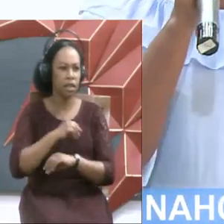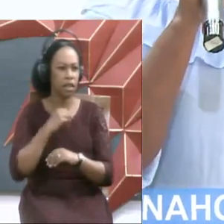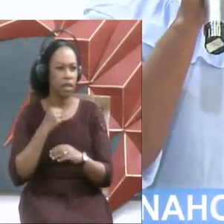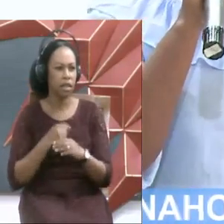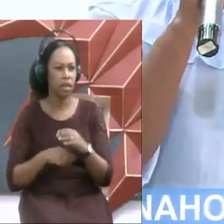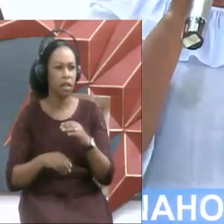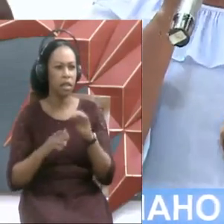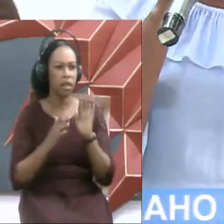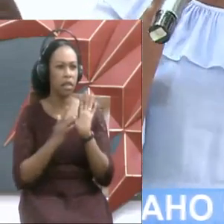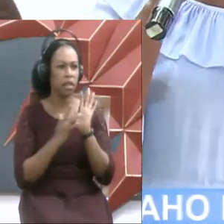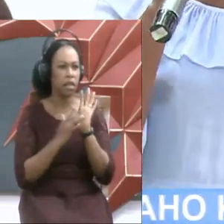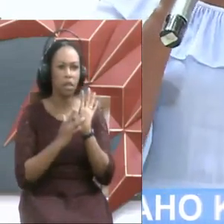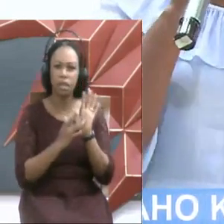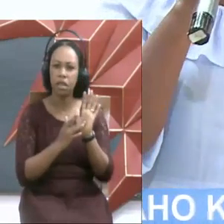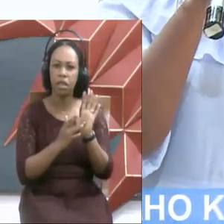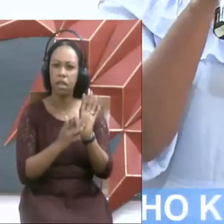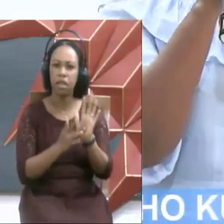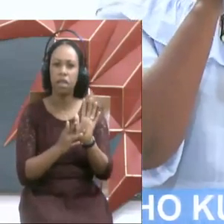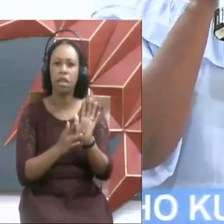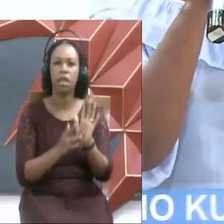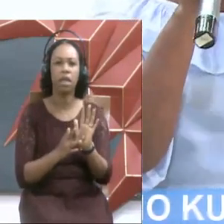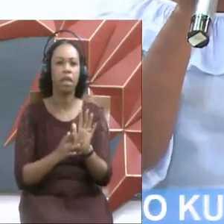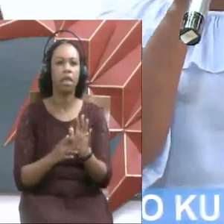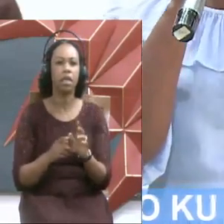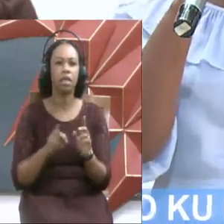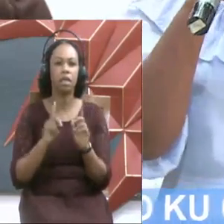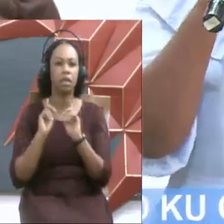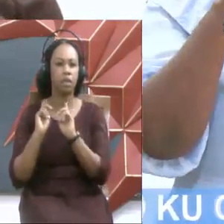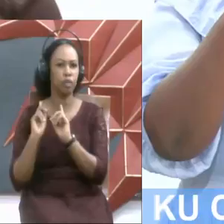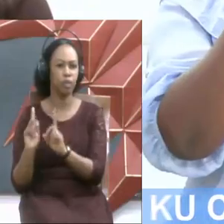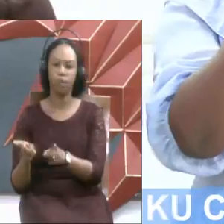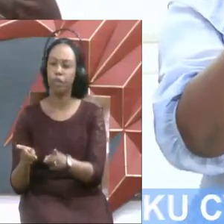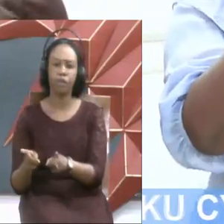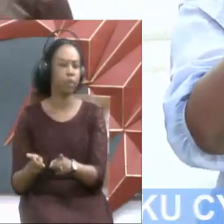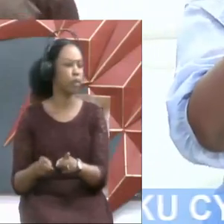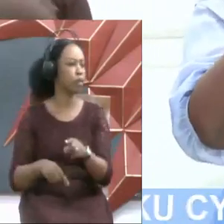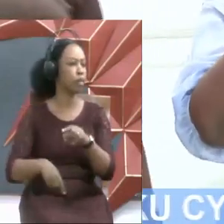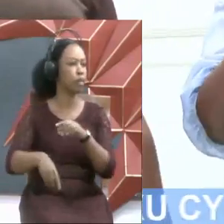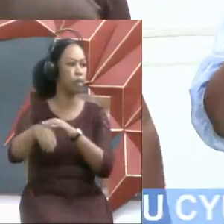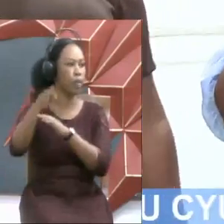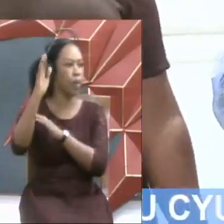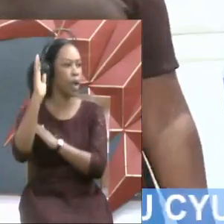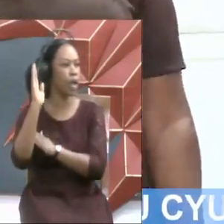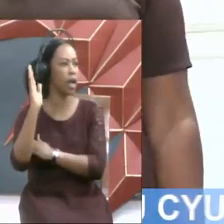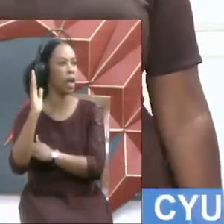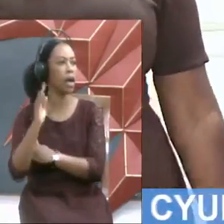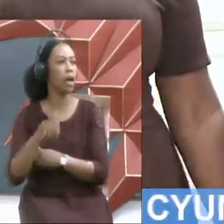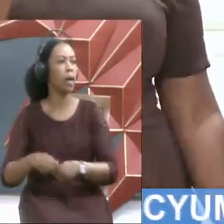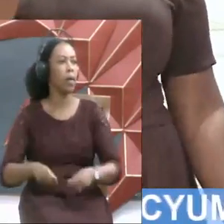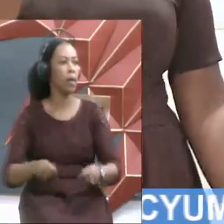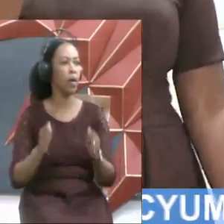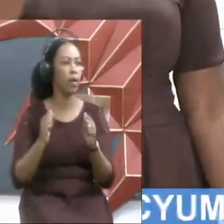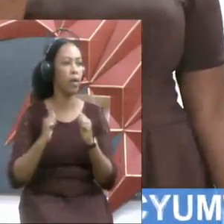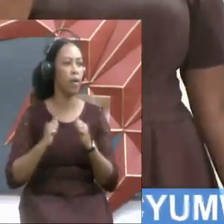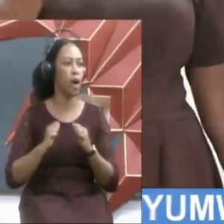Swana wandi batamukoye nabona mana makukuma